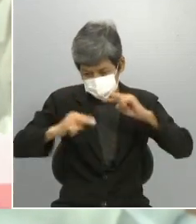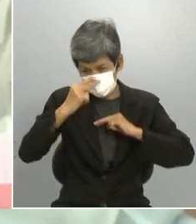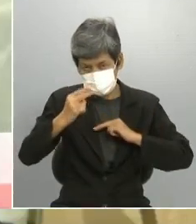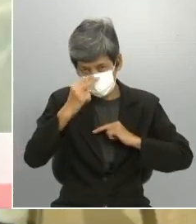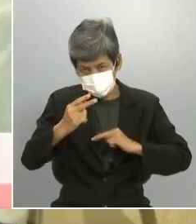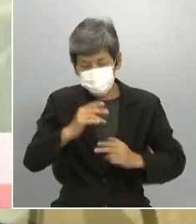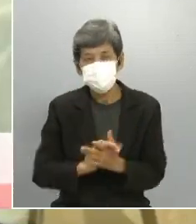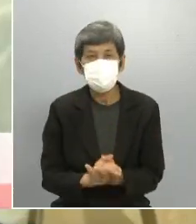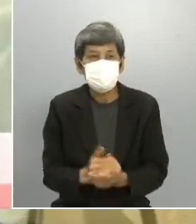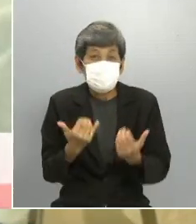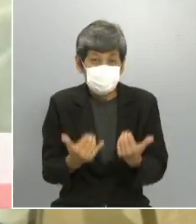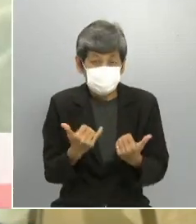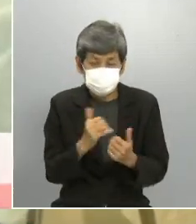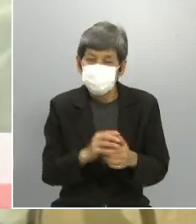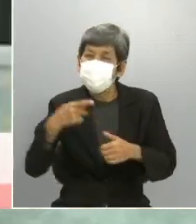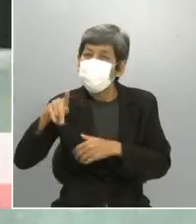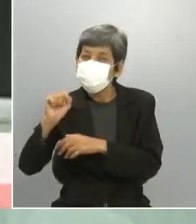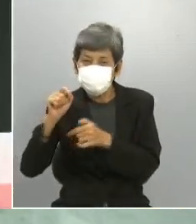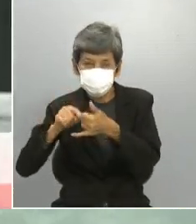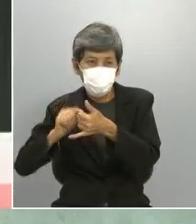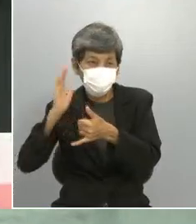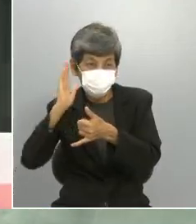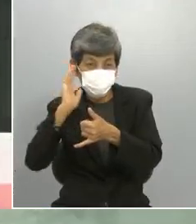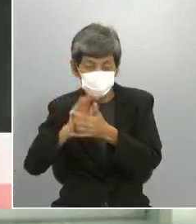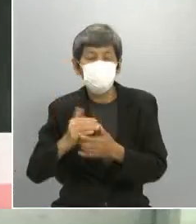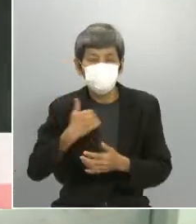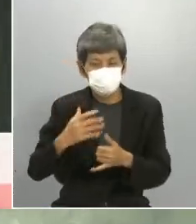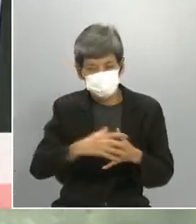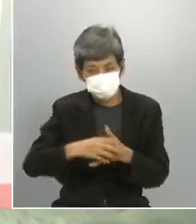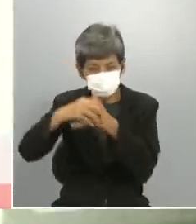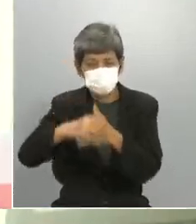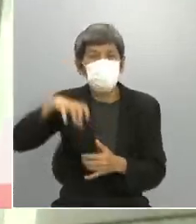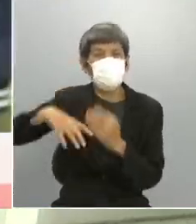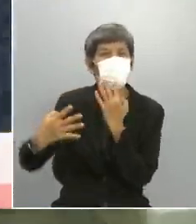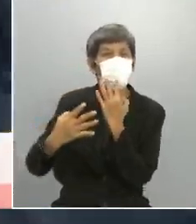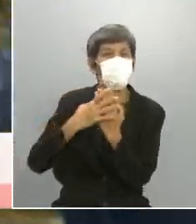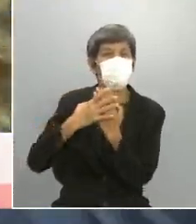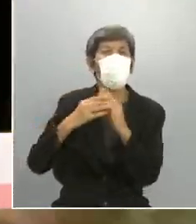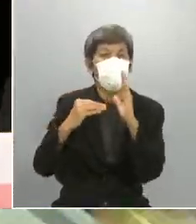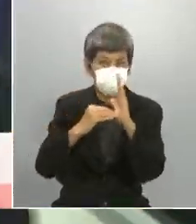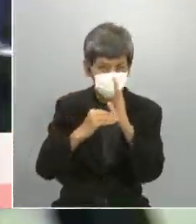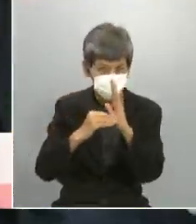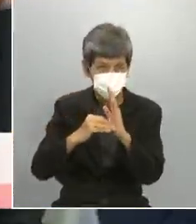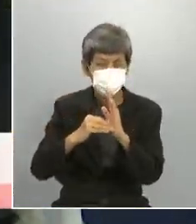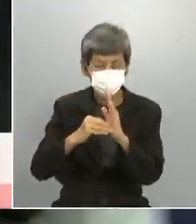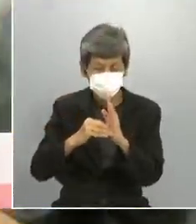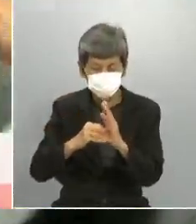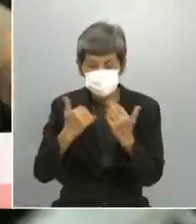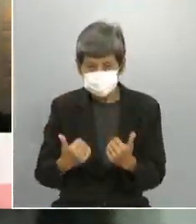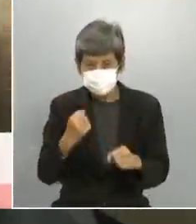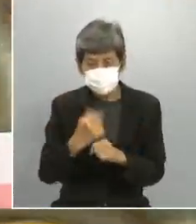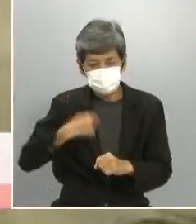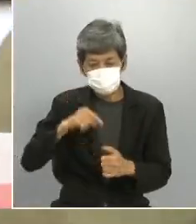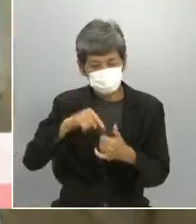สำหรับนายประสิทธิ์เจียวก๊กค่ะเมื่อวานนี้ก็ถูกควบคุมตัวไปที่เรือนจำพิเศษกรุงเทพแล้วนะคะหลังจากที่